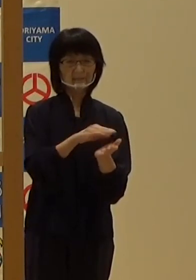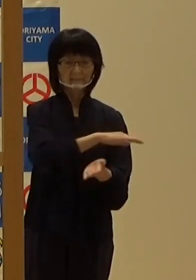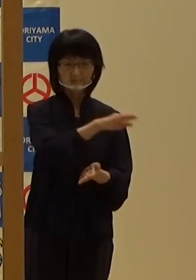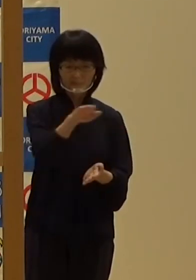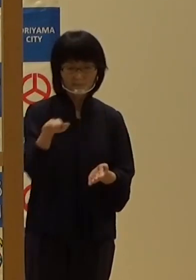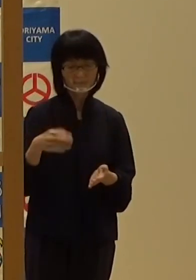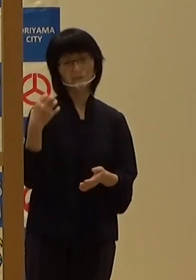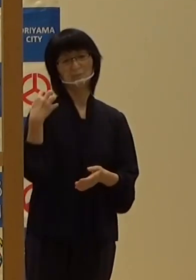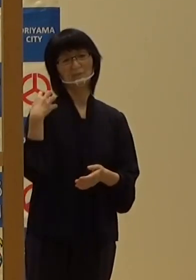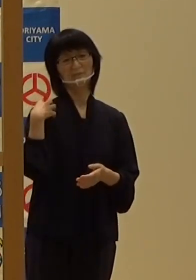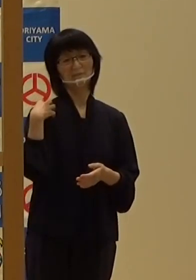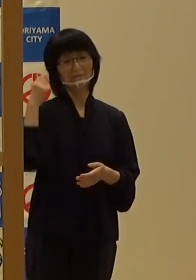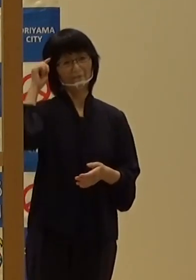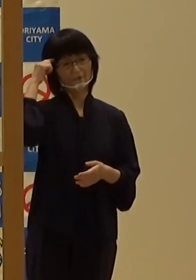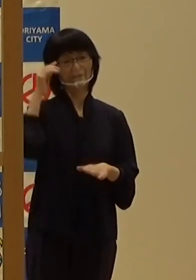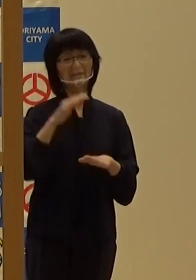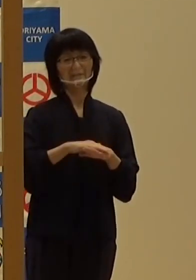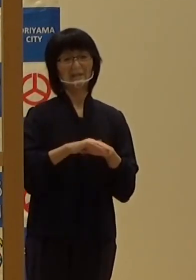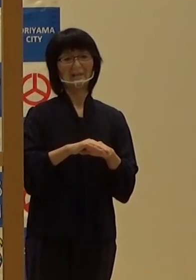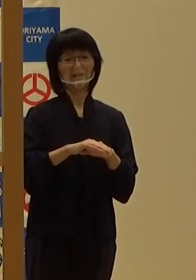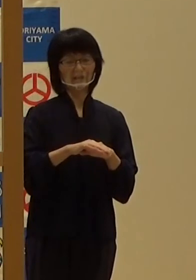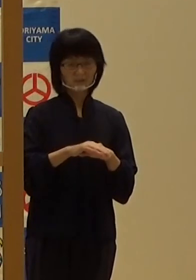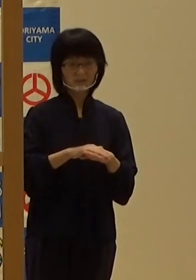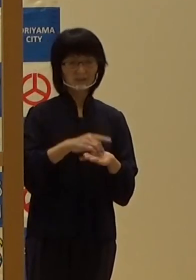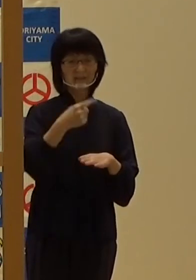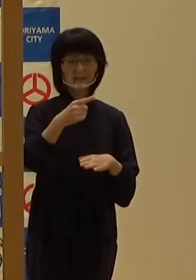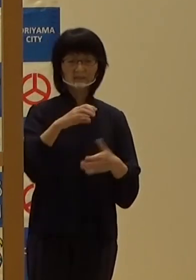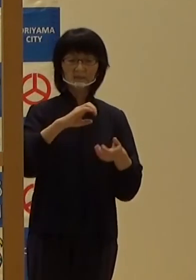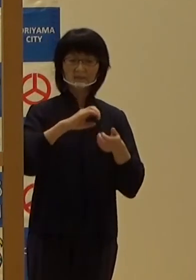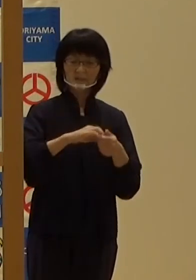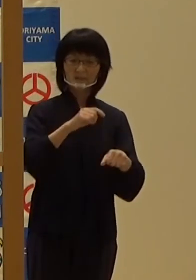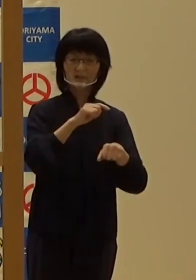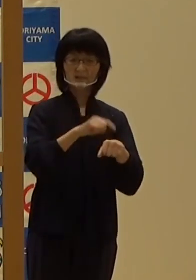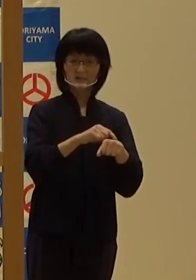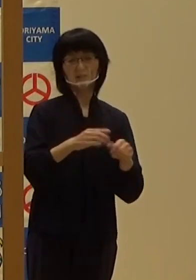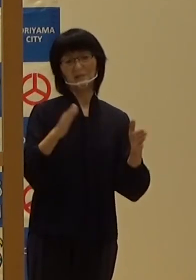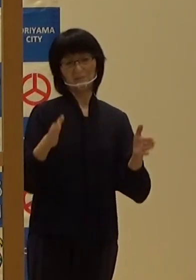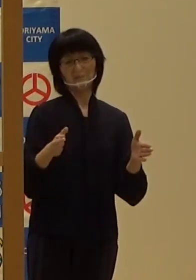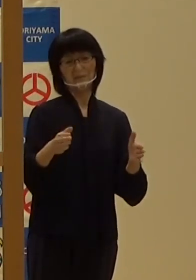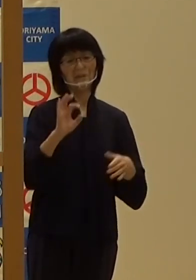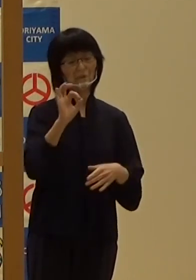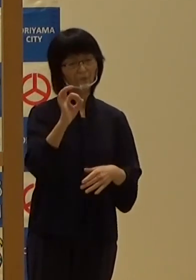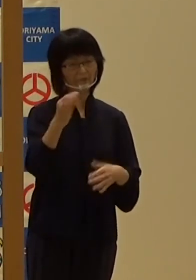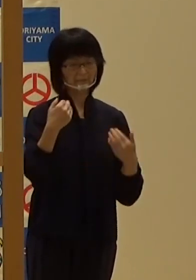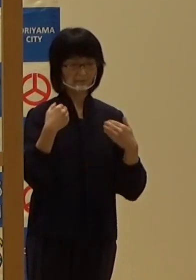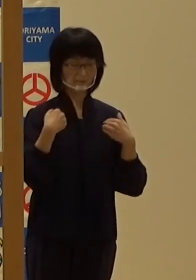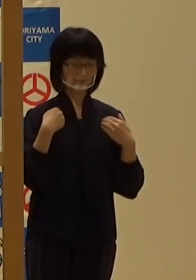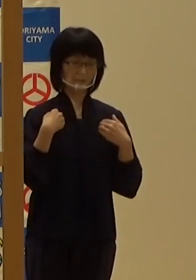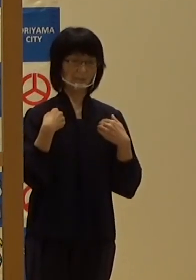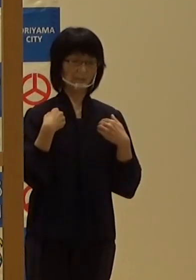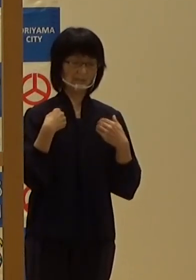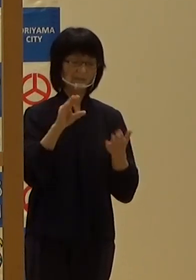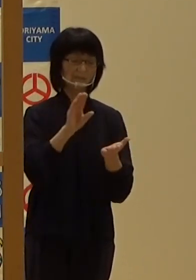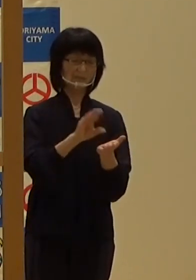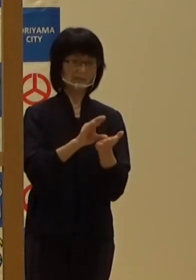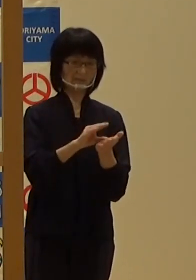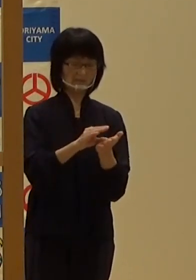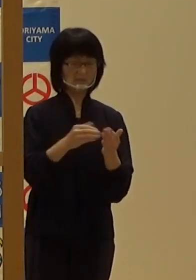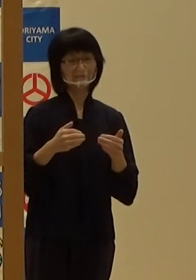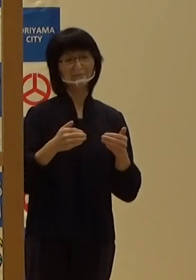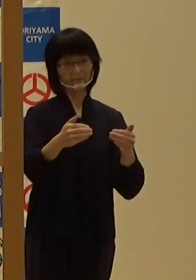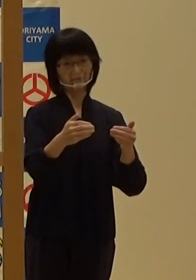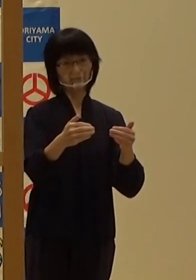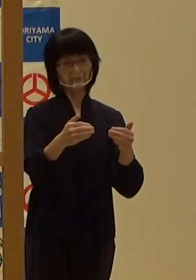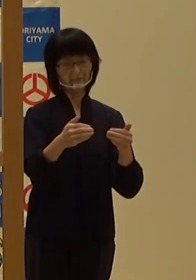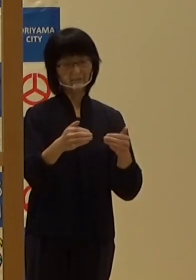駐車場は一定時間以上はですね有料化という考え方で今まで進めておりますので、今回